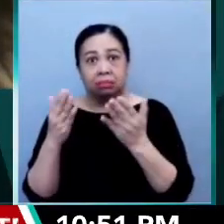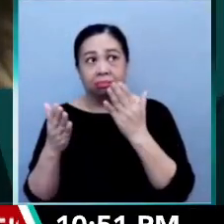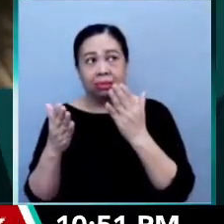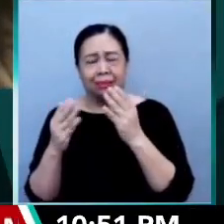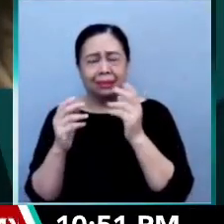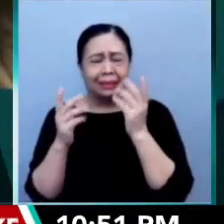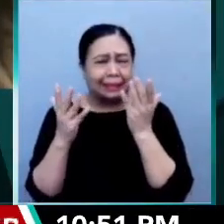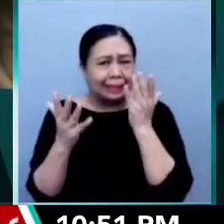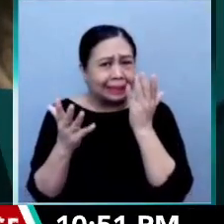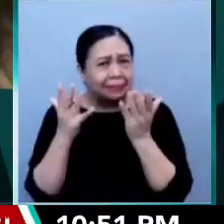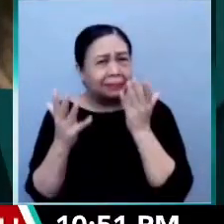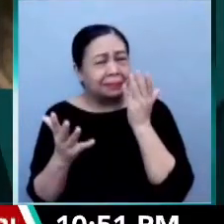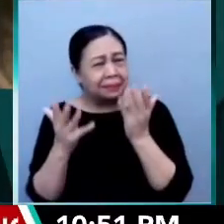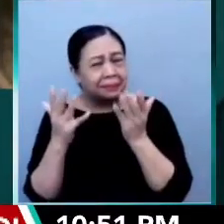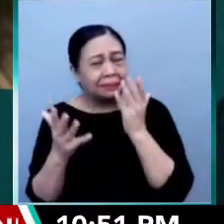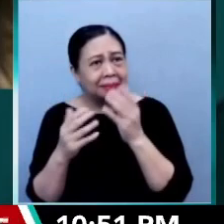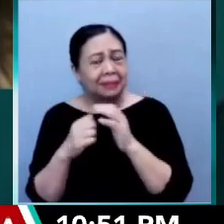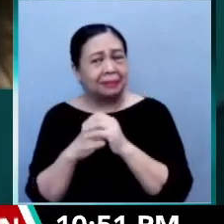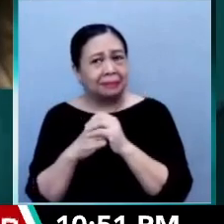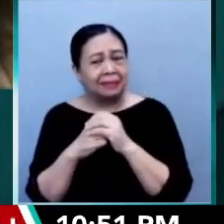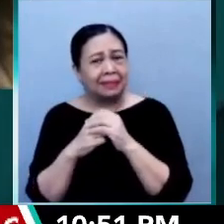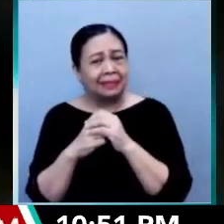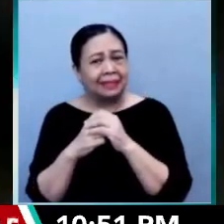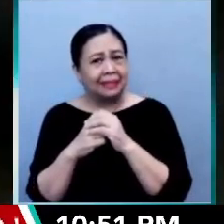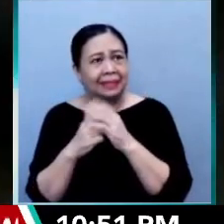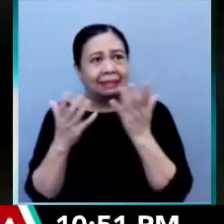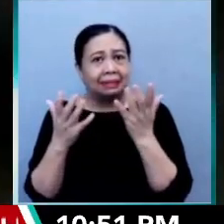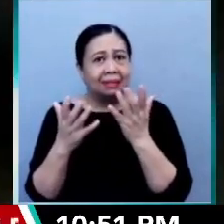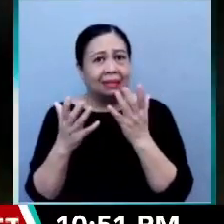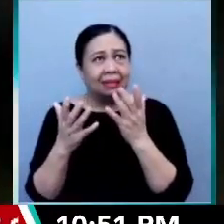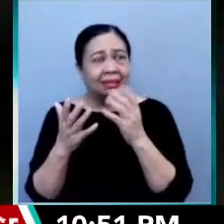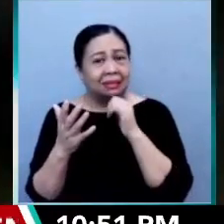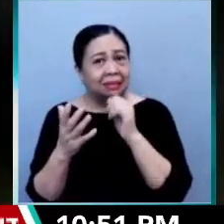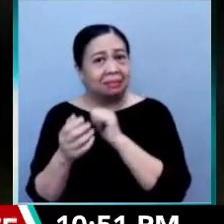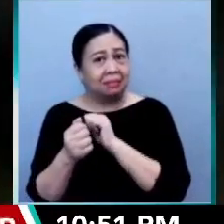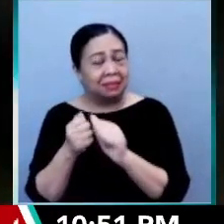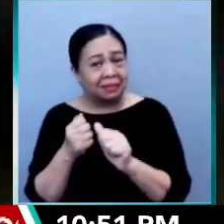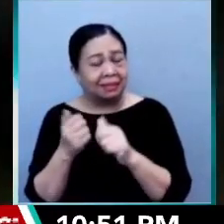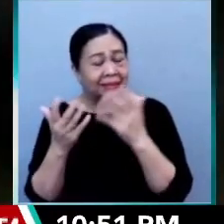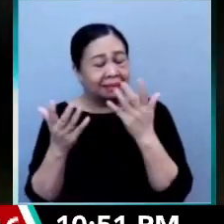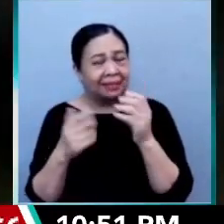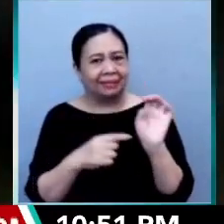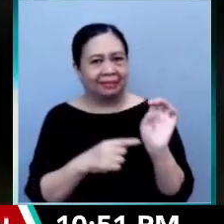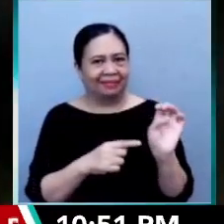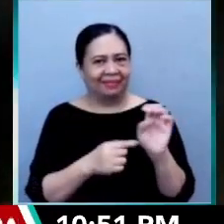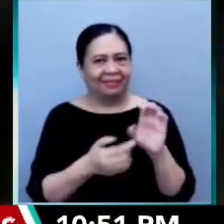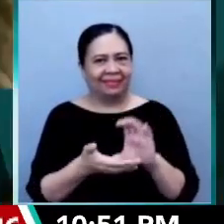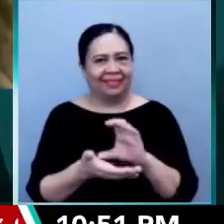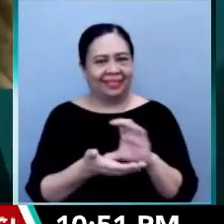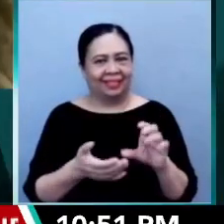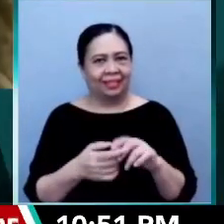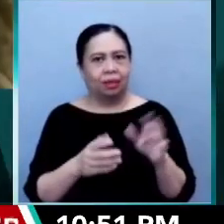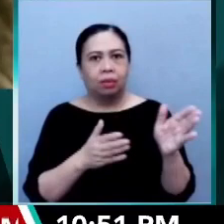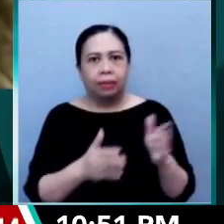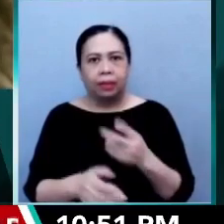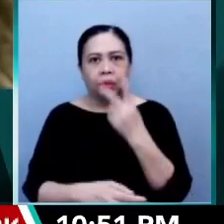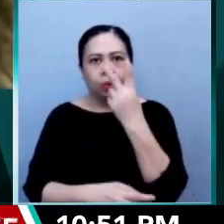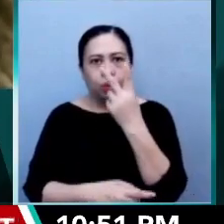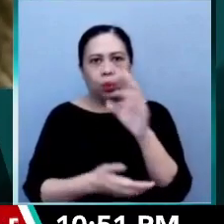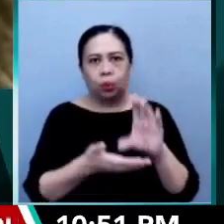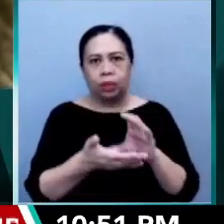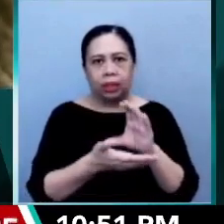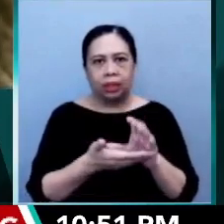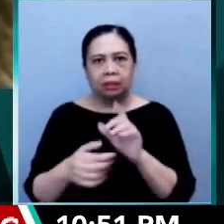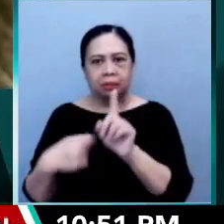chance, things might not go our way. For me, the fact na he prepared two cakes, it shows na